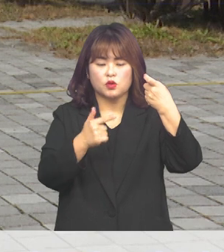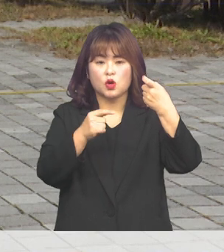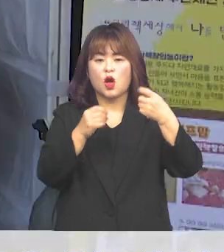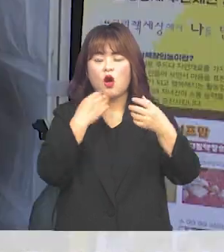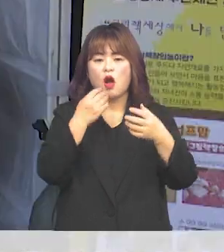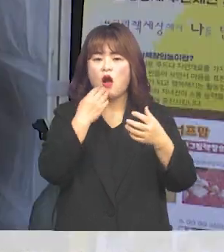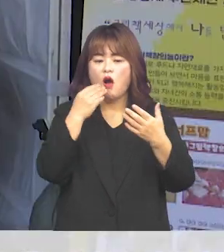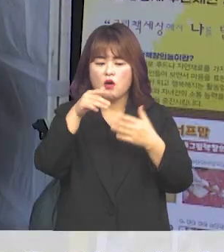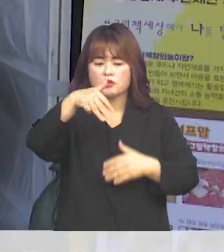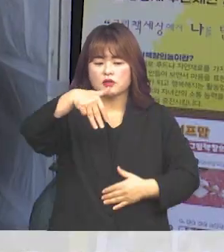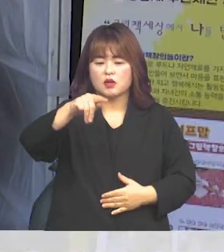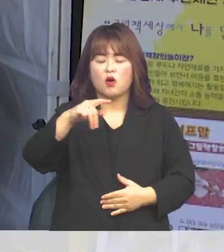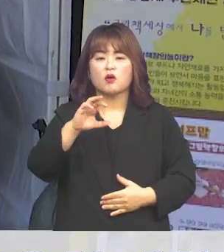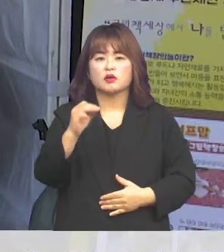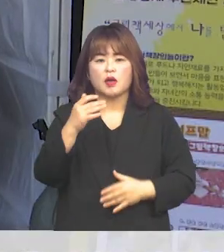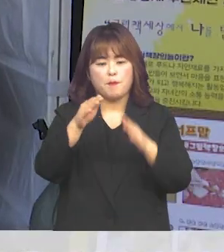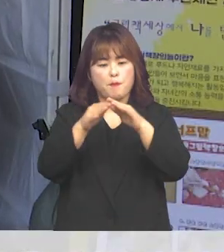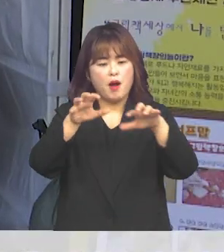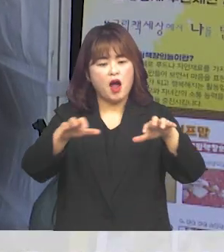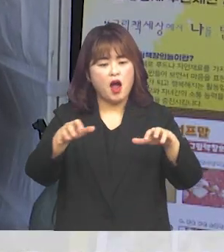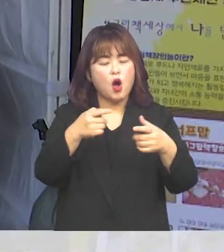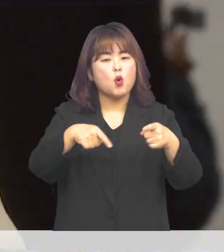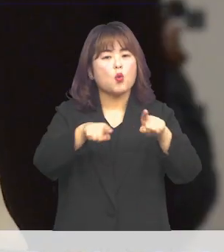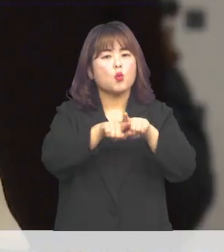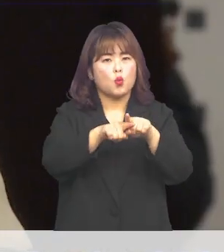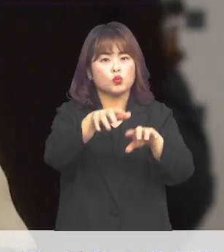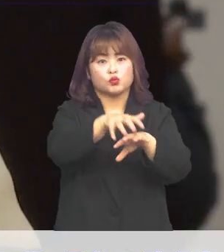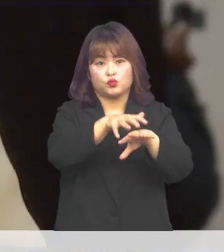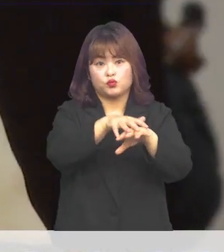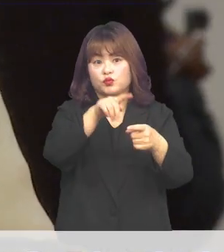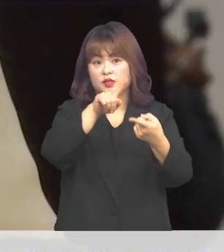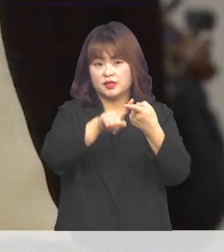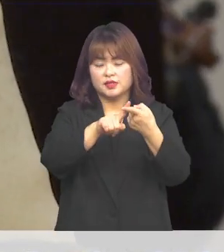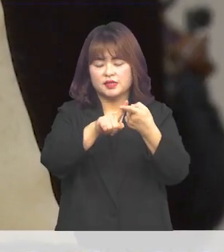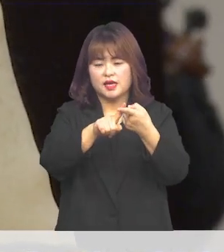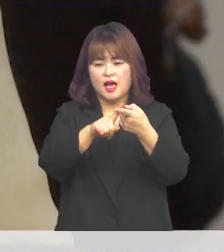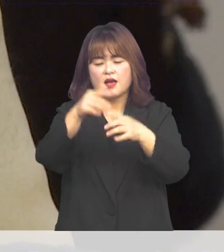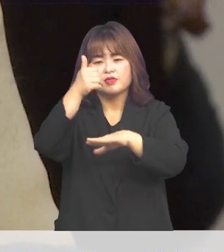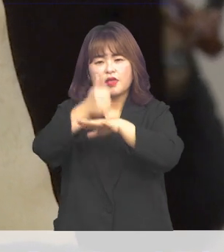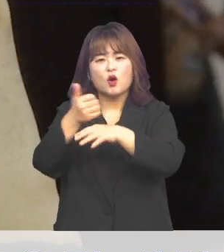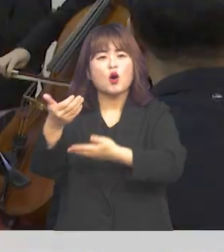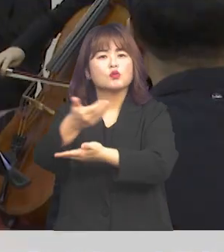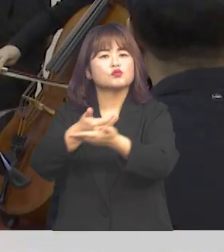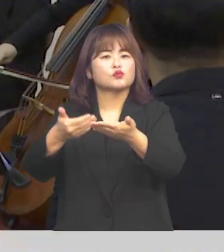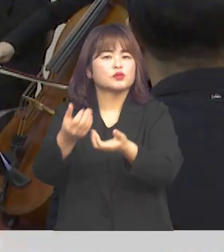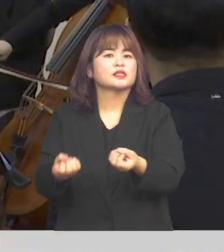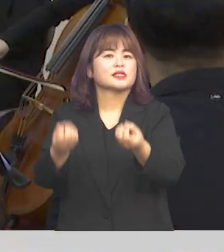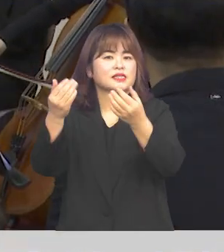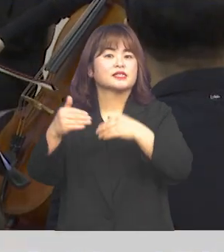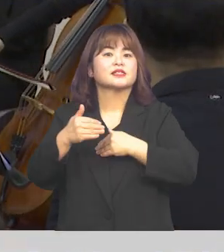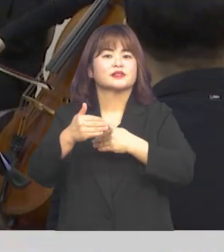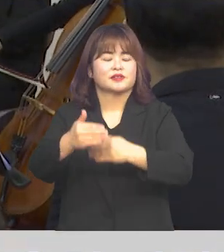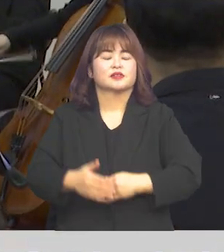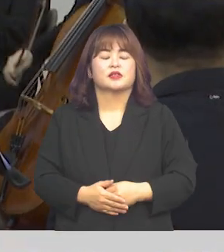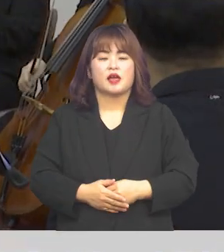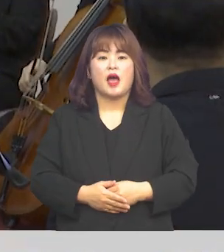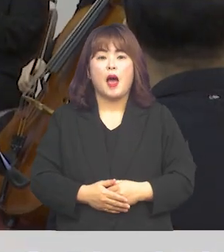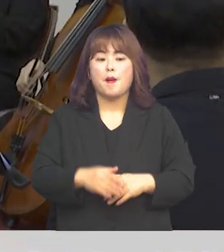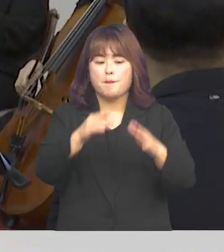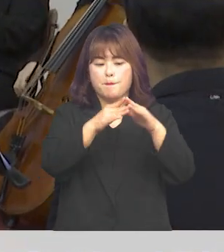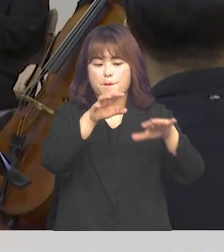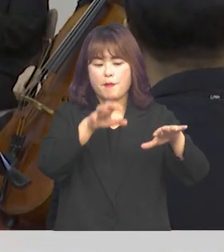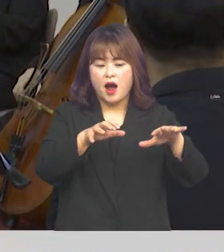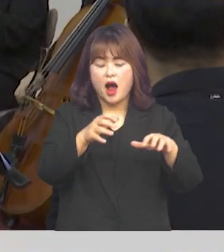16일 처인구 마을 공동체 지원센터에서 2024 마을 공동체 성과 공유회가 열렸습니다.